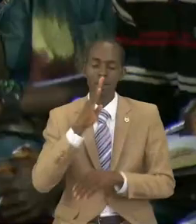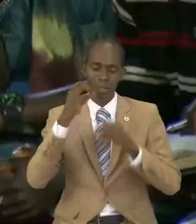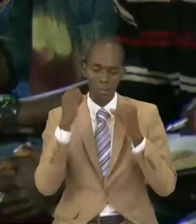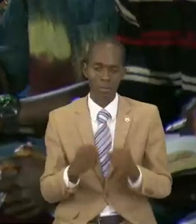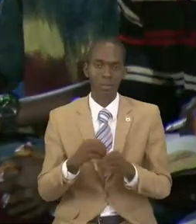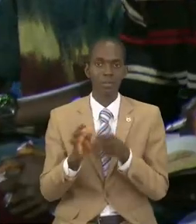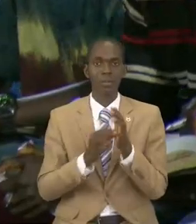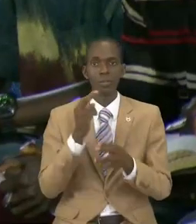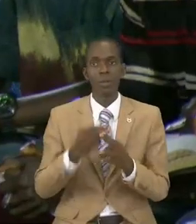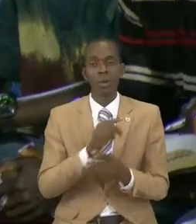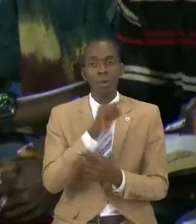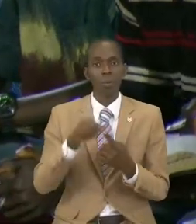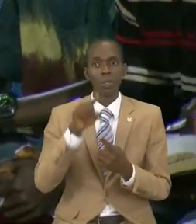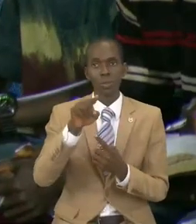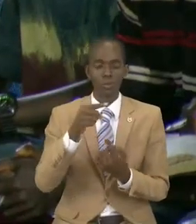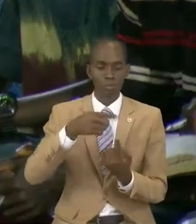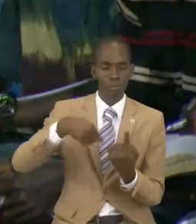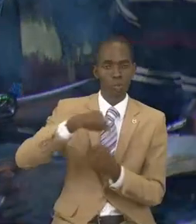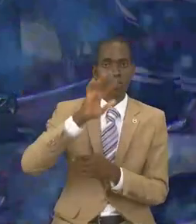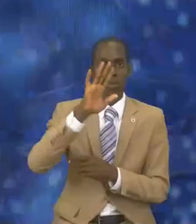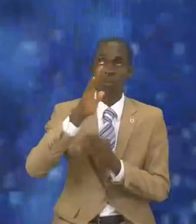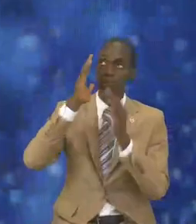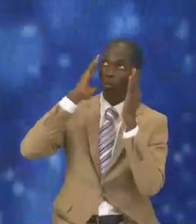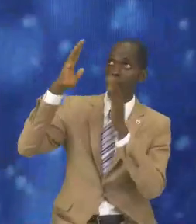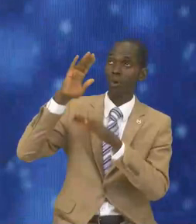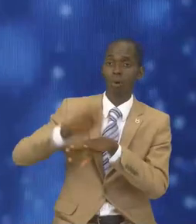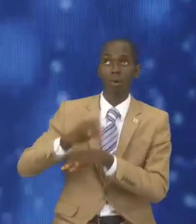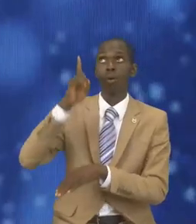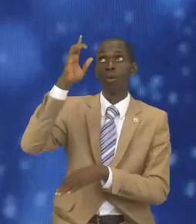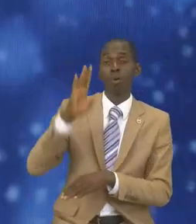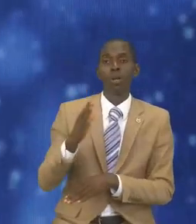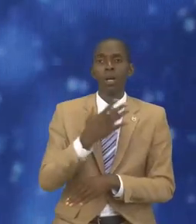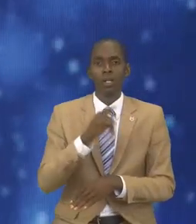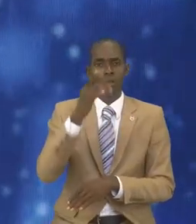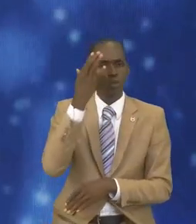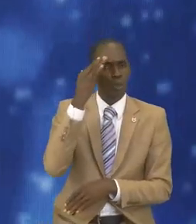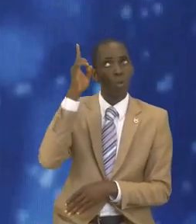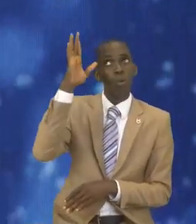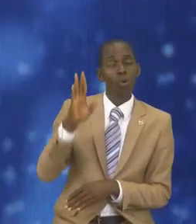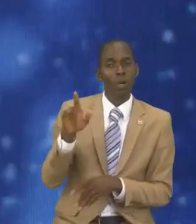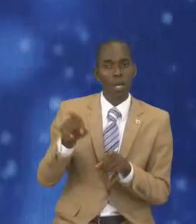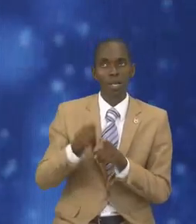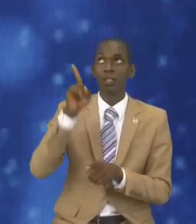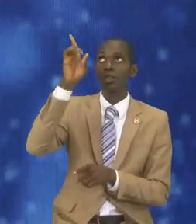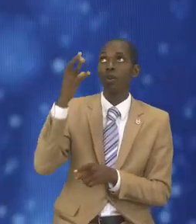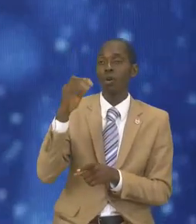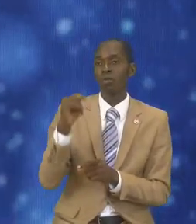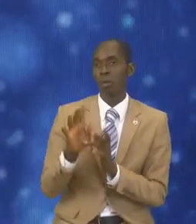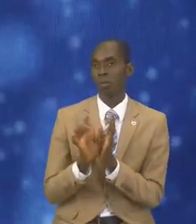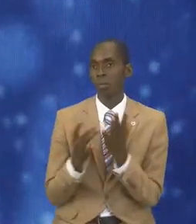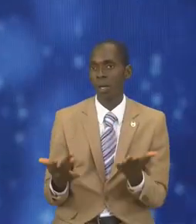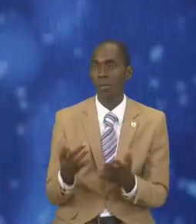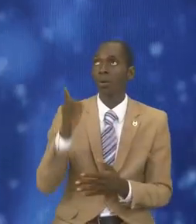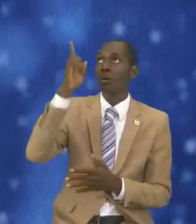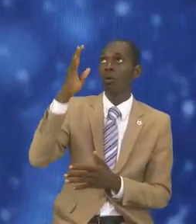fort. Quand tu tournes ta face, ta pensée sur Dieu, et tu sais que Dieu, le Dieu de la Bible, le Dieu de